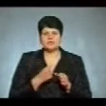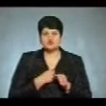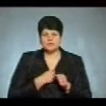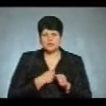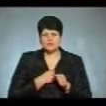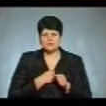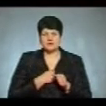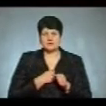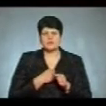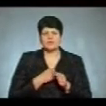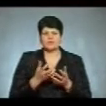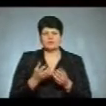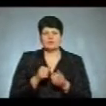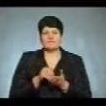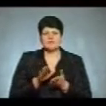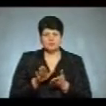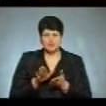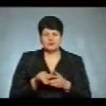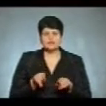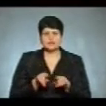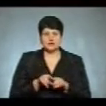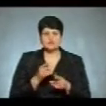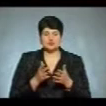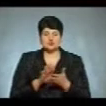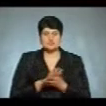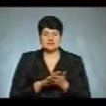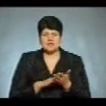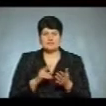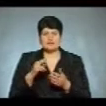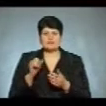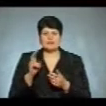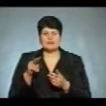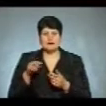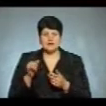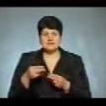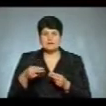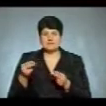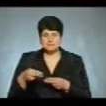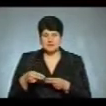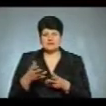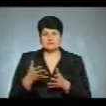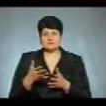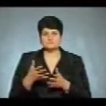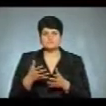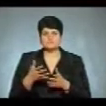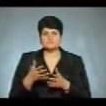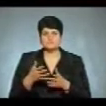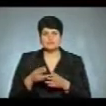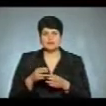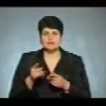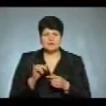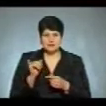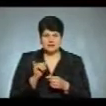жаль, отримує відмову. Також, якщо заява та декларація підписана електронним підписом